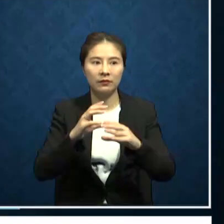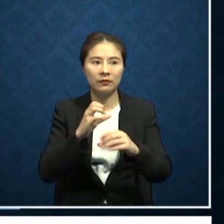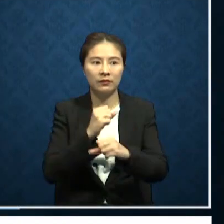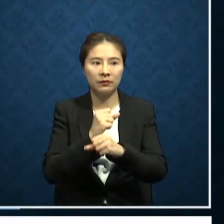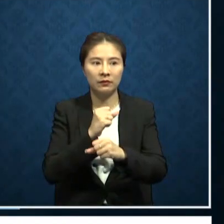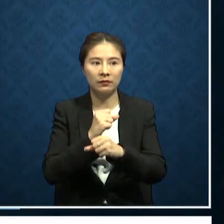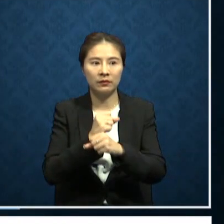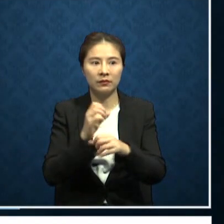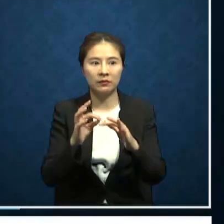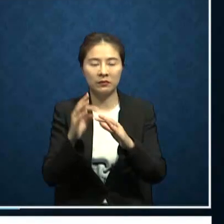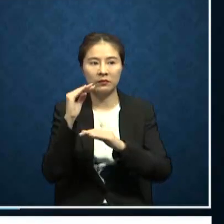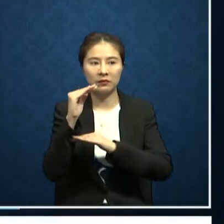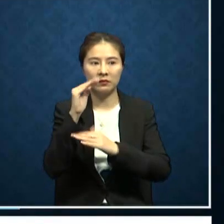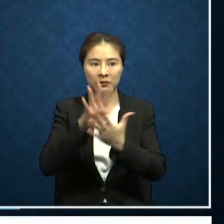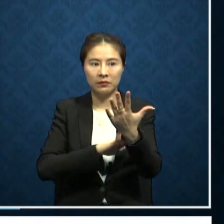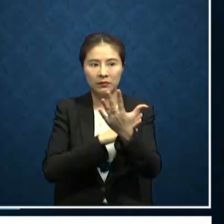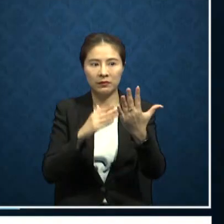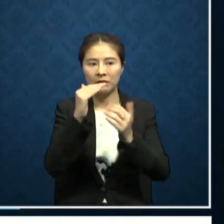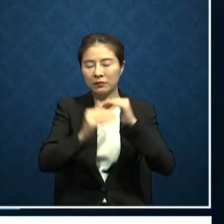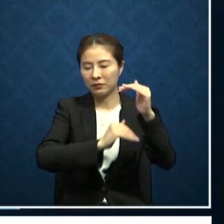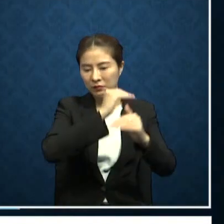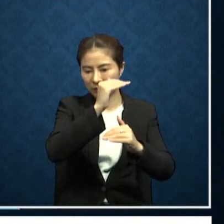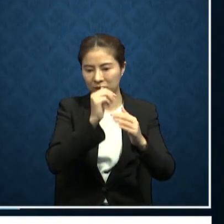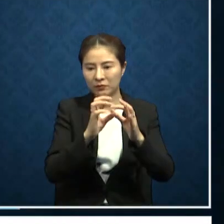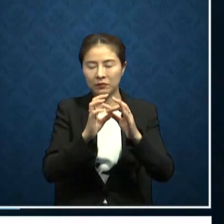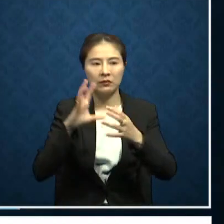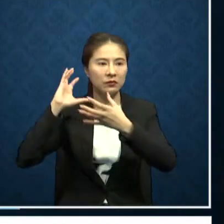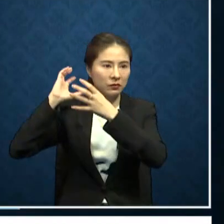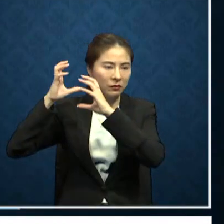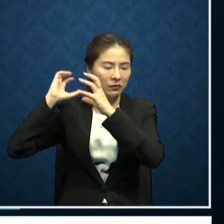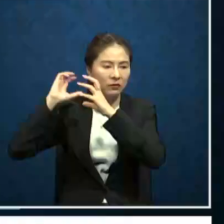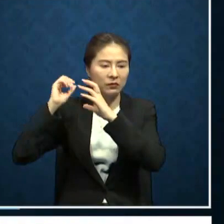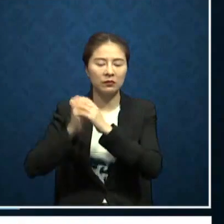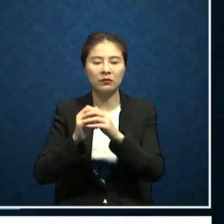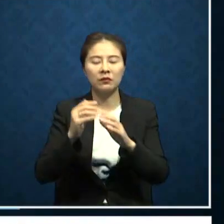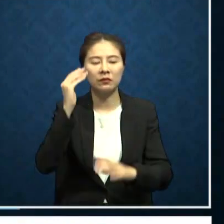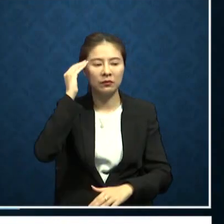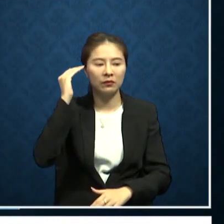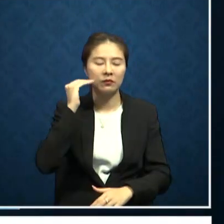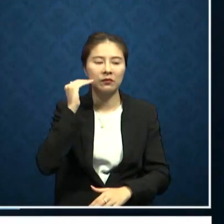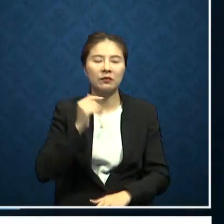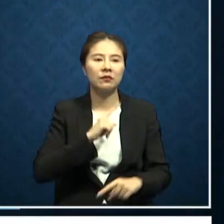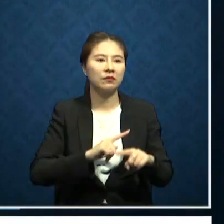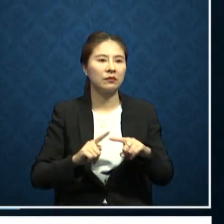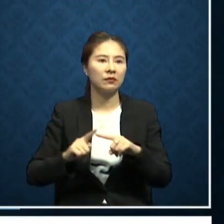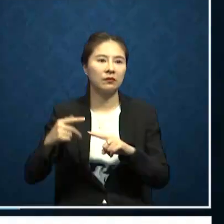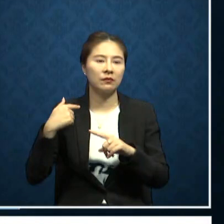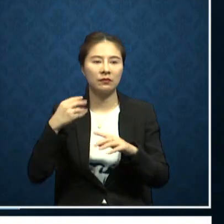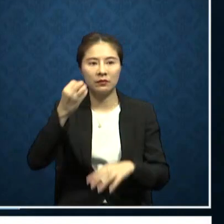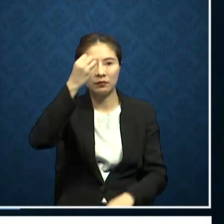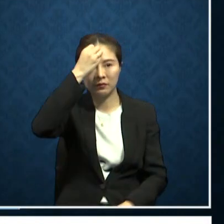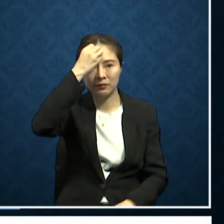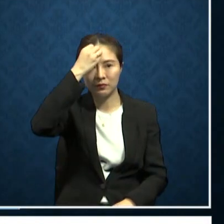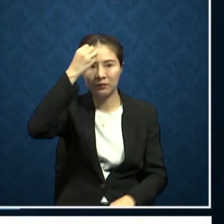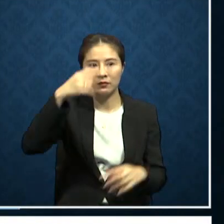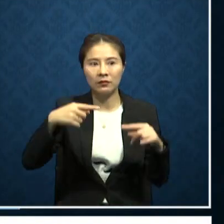คะเพื่อกำหนดแนวทางในการพัฒนาด้านซอ Powerเป็นการเฉพาะนะคะแล้วก็เน้นด้านอุตสาหกรรมบันเทิงค่ะในประเทศญี่ปุ่นจะมี